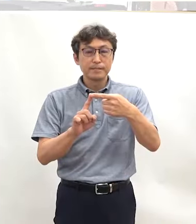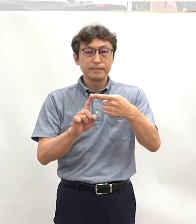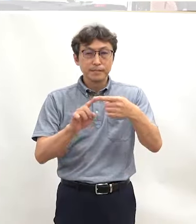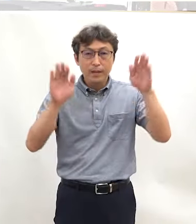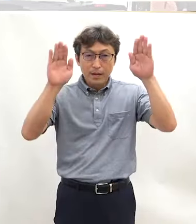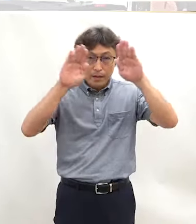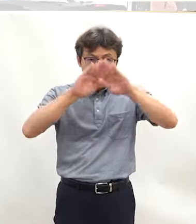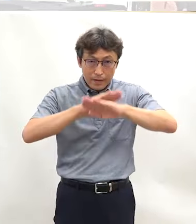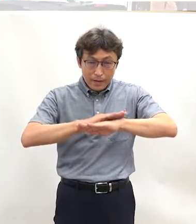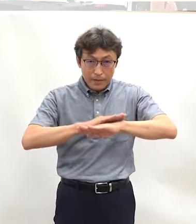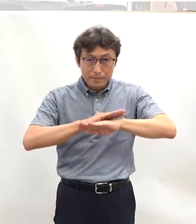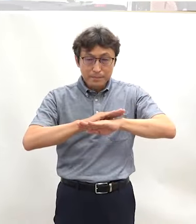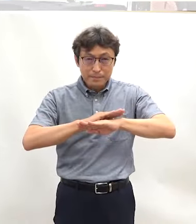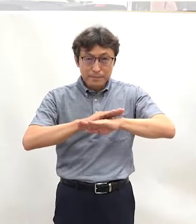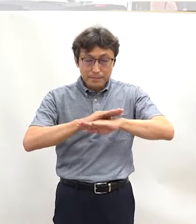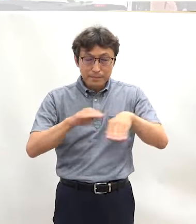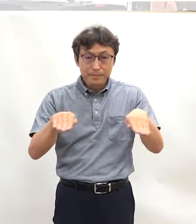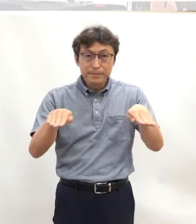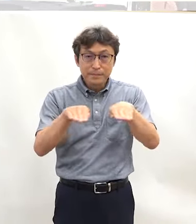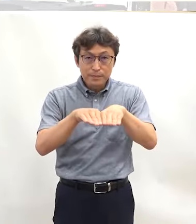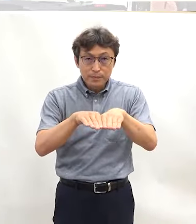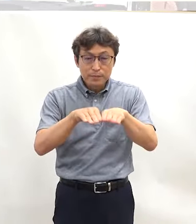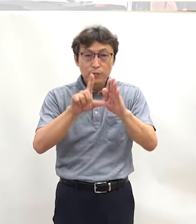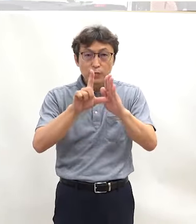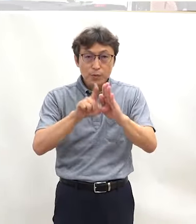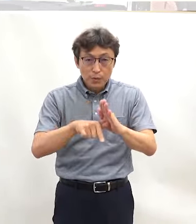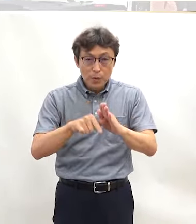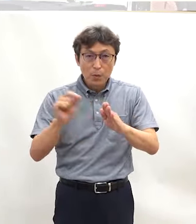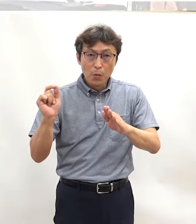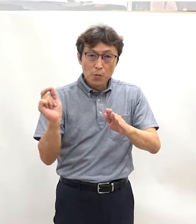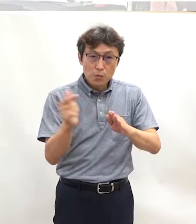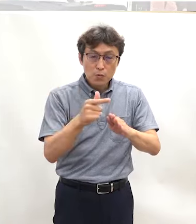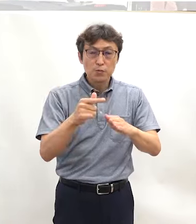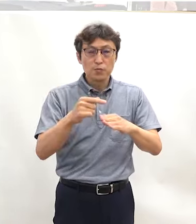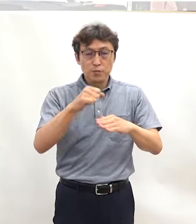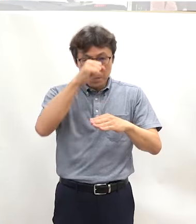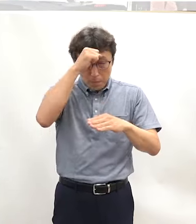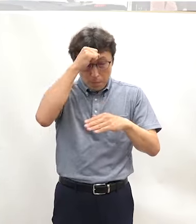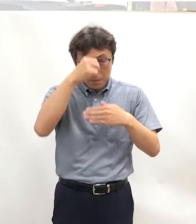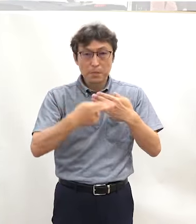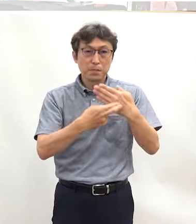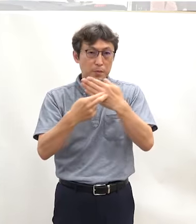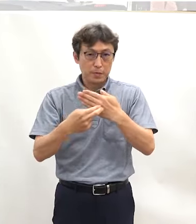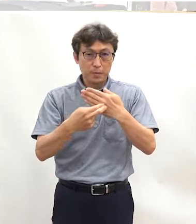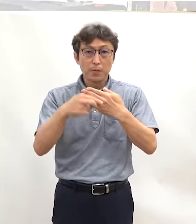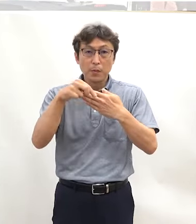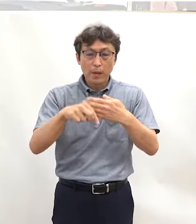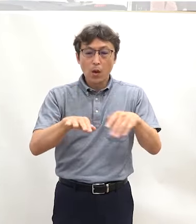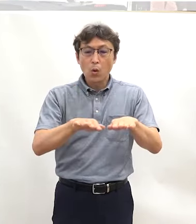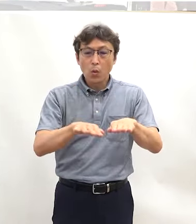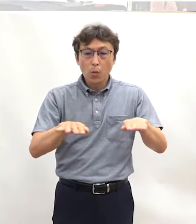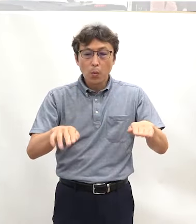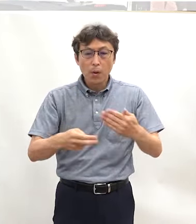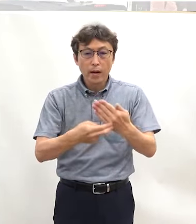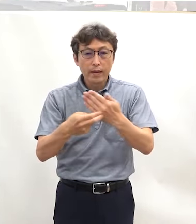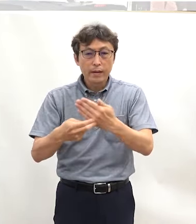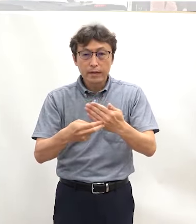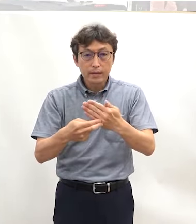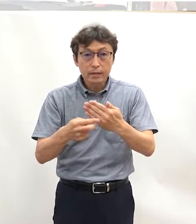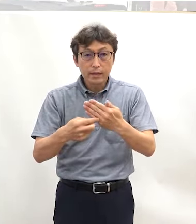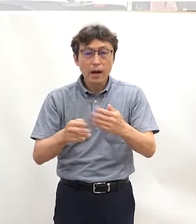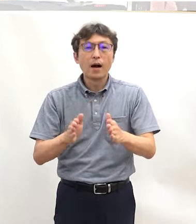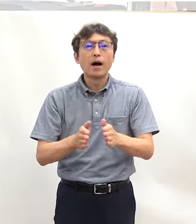間休日急病センターで、休日の小児科診療が始まるというお知らせです。ま